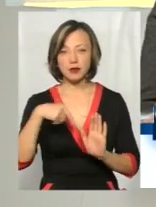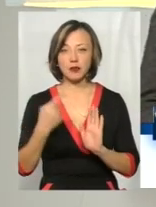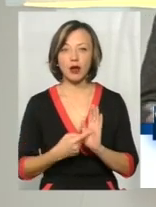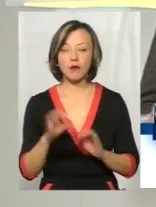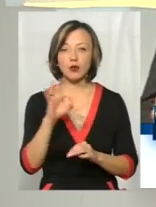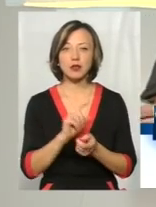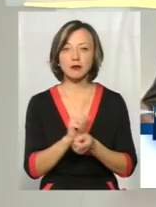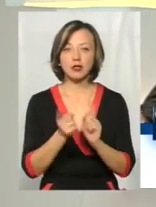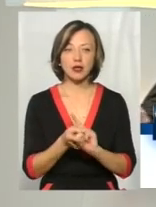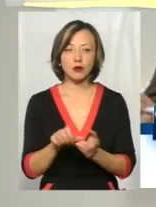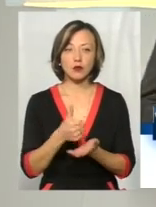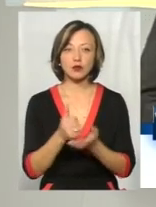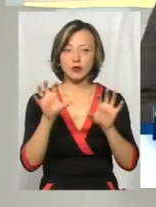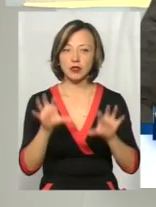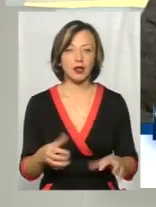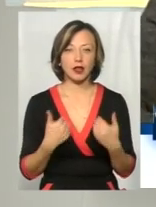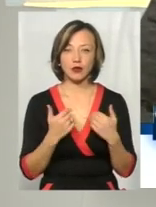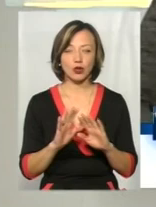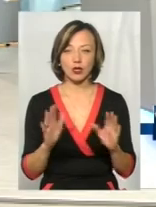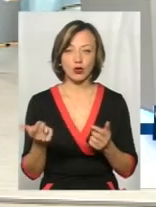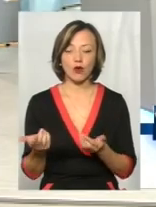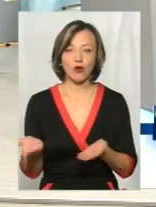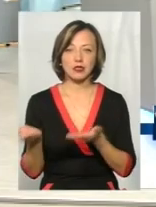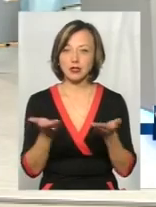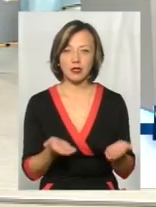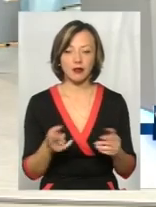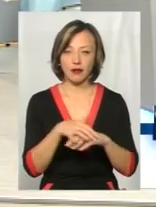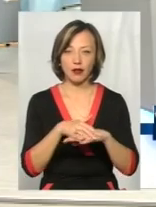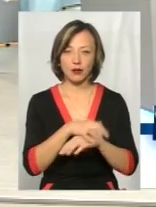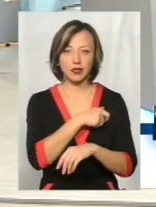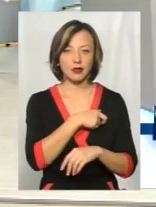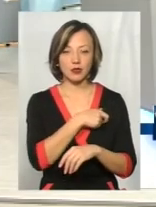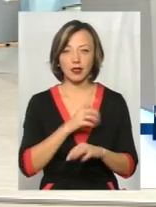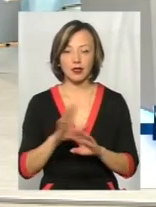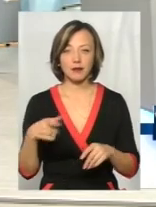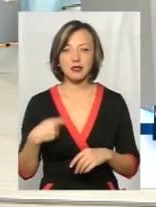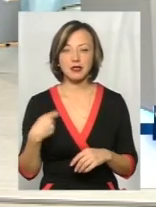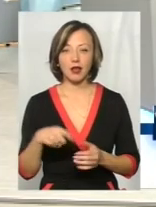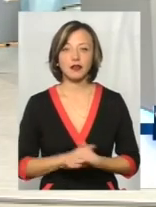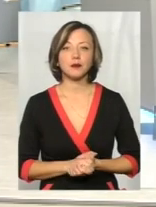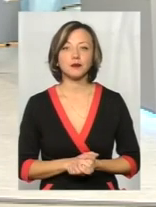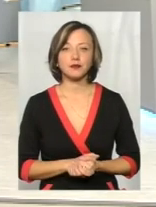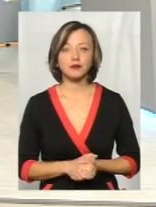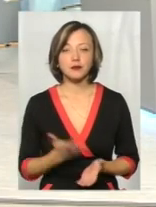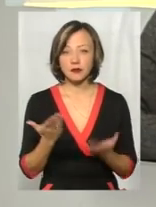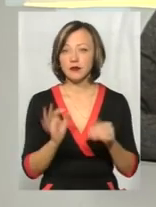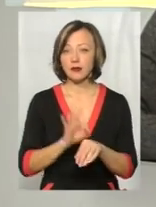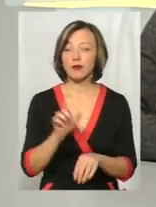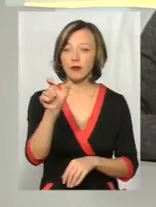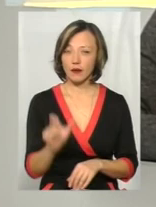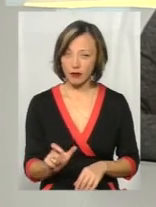рахунок, змінили Конституцію чи не змінили, не до наших гостей. Вони не народні депутати і не президент. Якщо захворіла